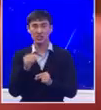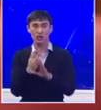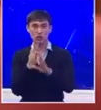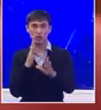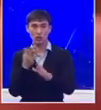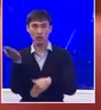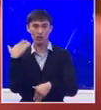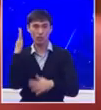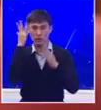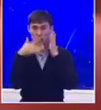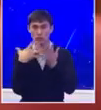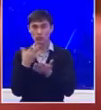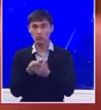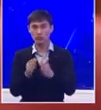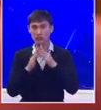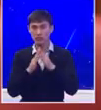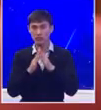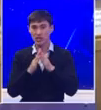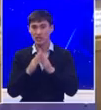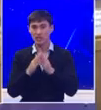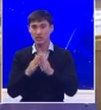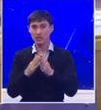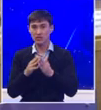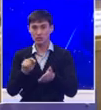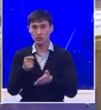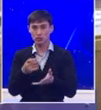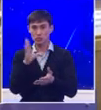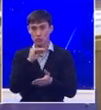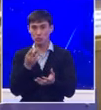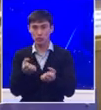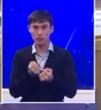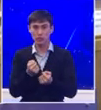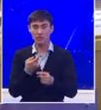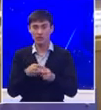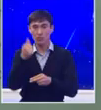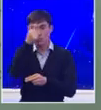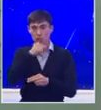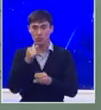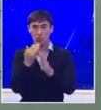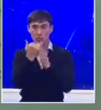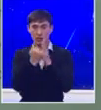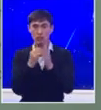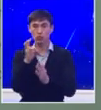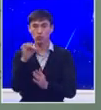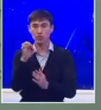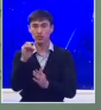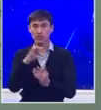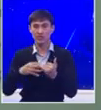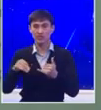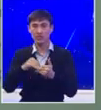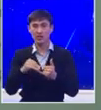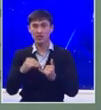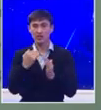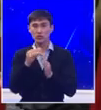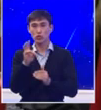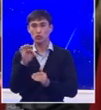давно мечтающих о собственных квадратах. Заветные ключи они смогут получить уже в этом году по программе «Нурлы жер». В режиме